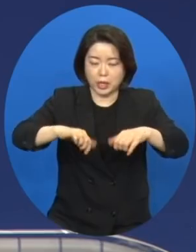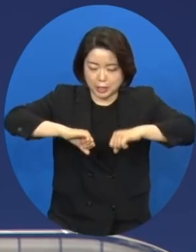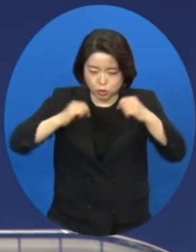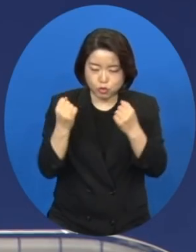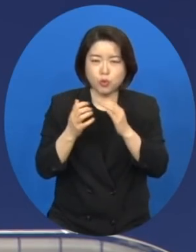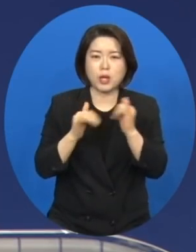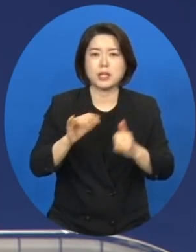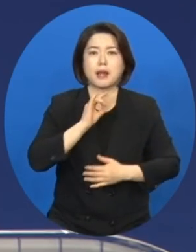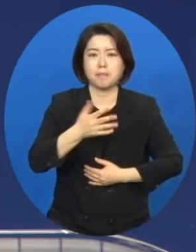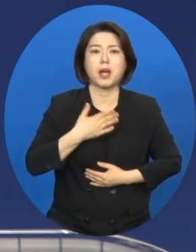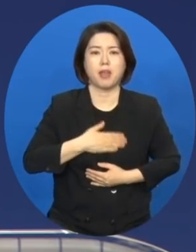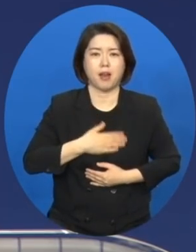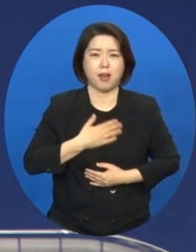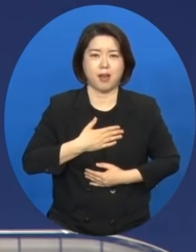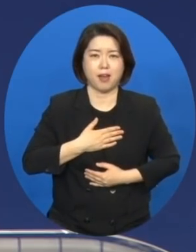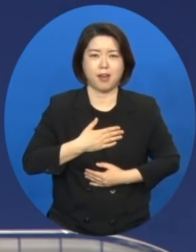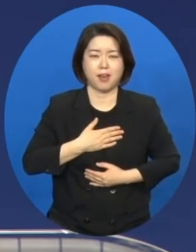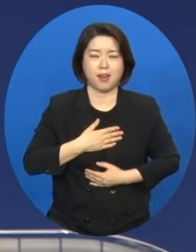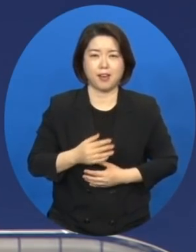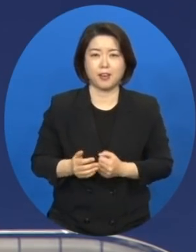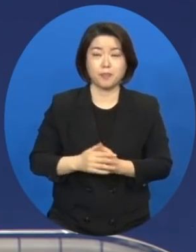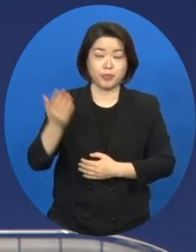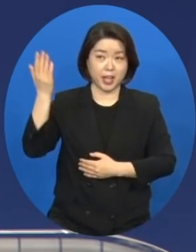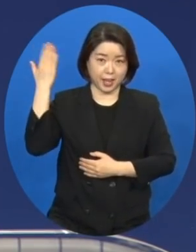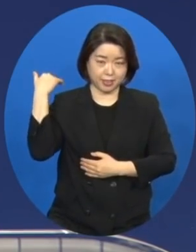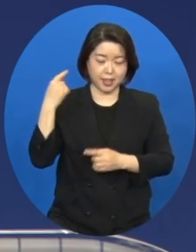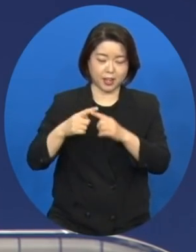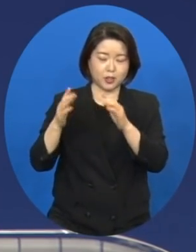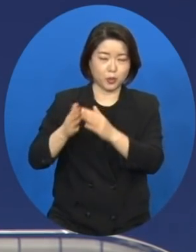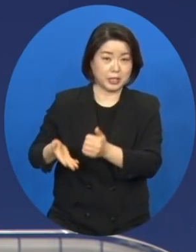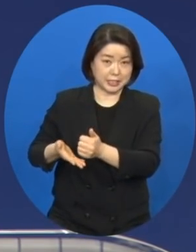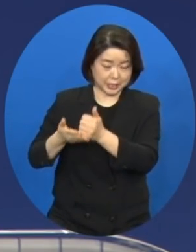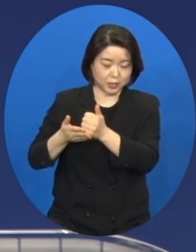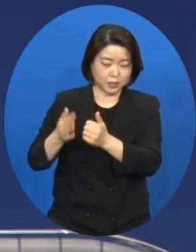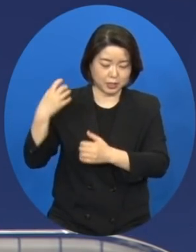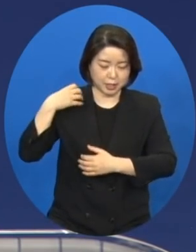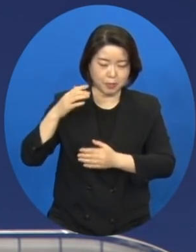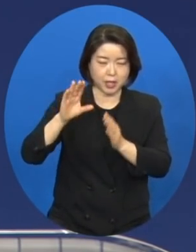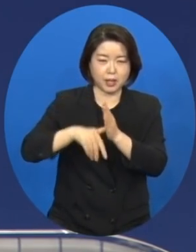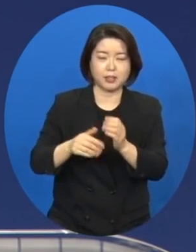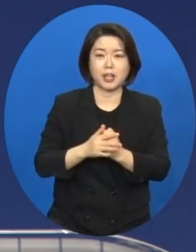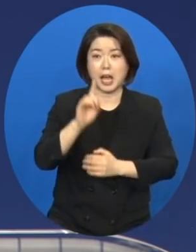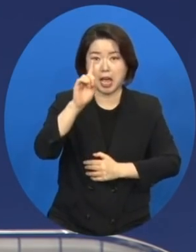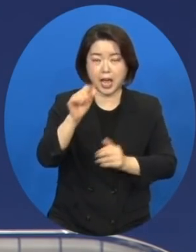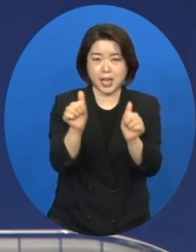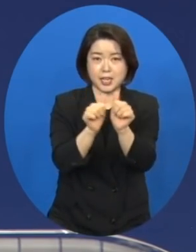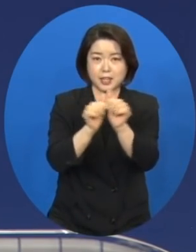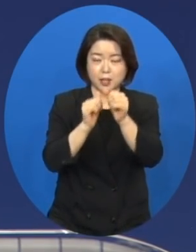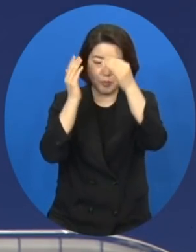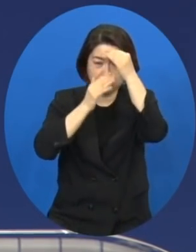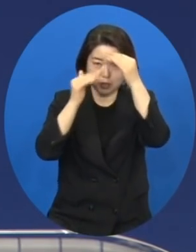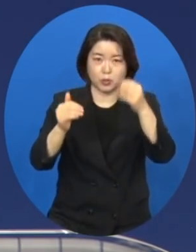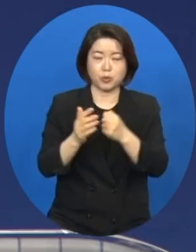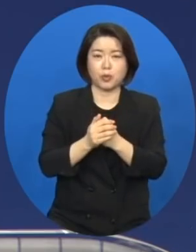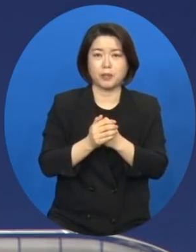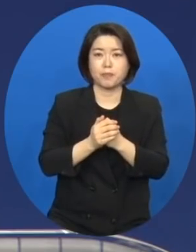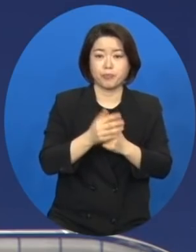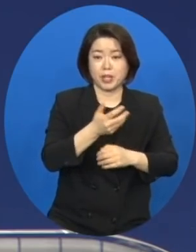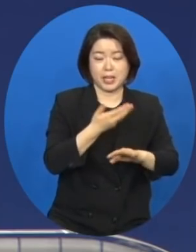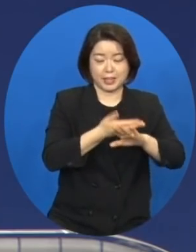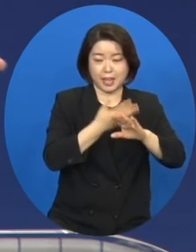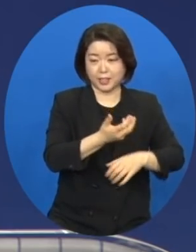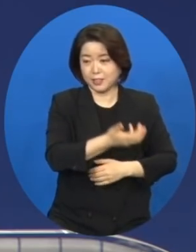아는 것입니다. 제가 예전에 섬기던 교회에 한 남자 성도님이 계셨어요. 이민교회 특성상 믿음이 있어서